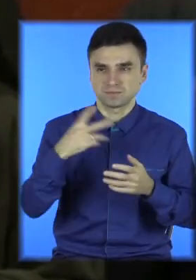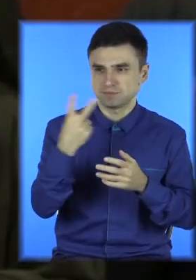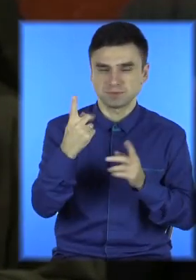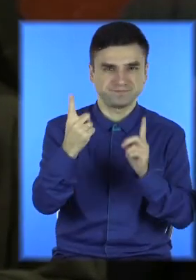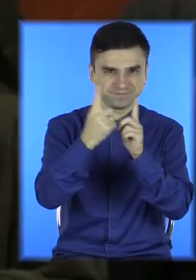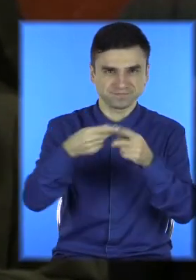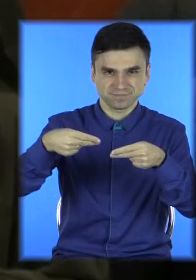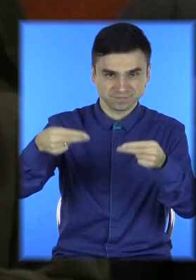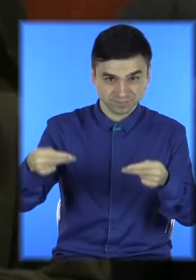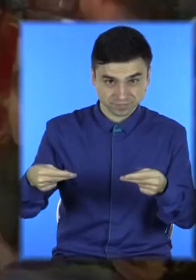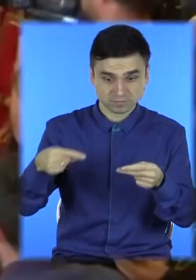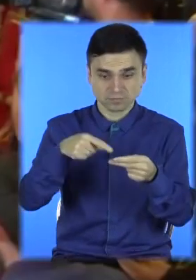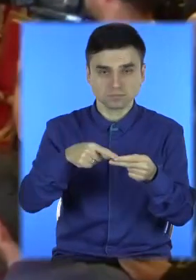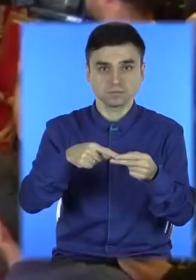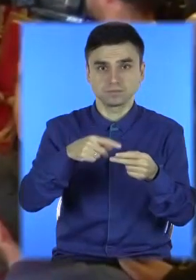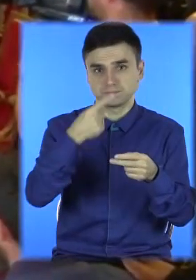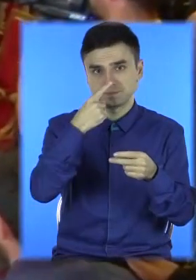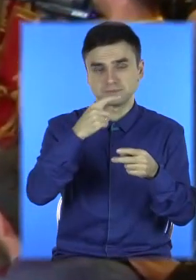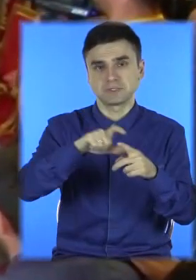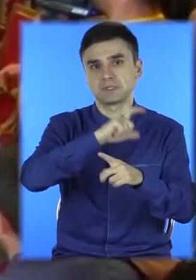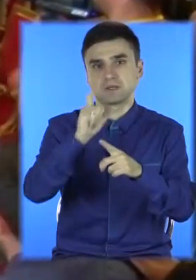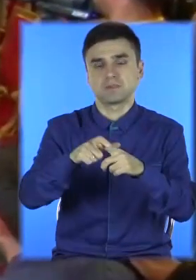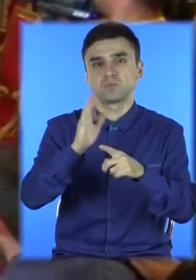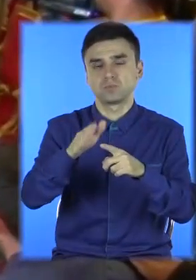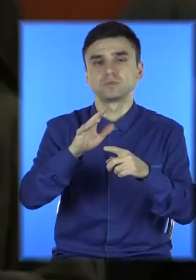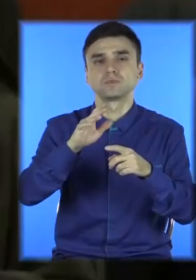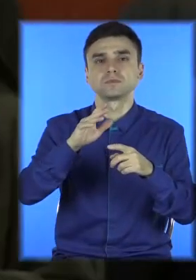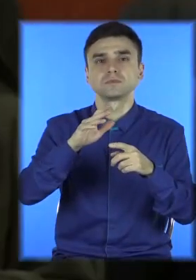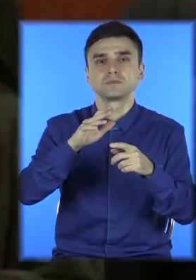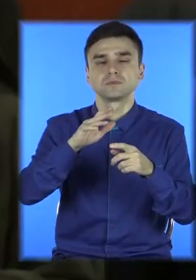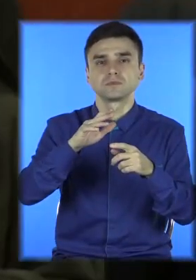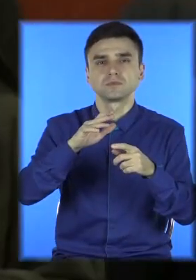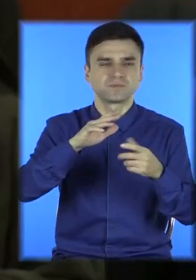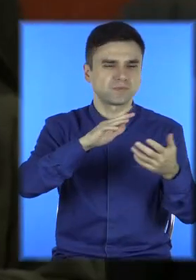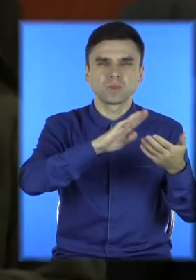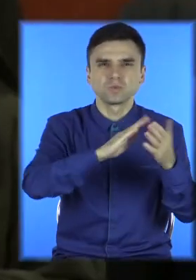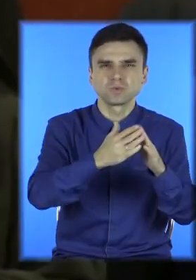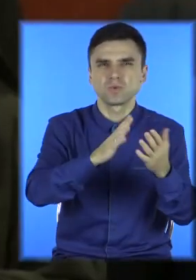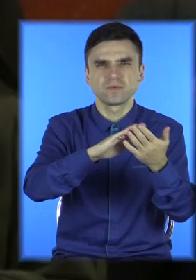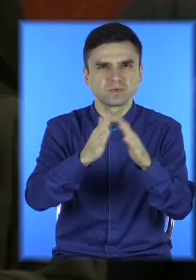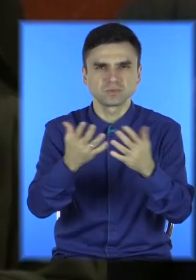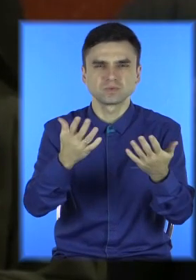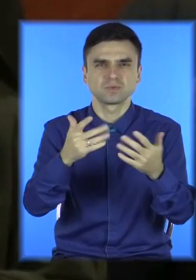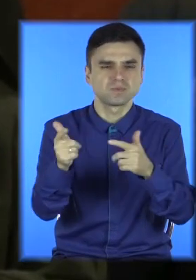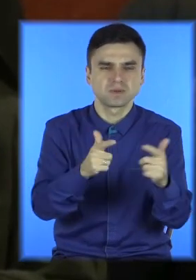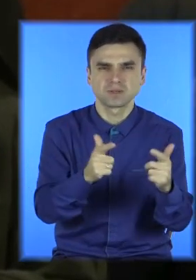процес надання, підготовки, точніше, до собору, процес